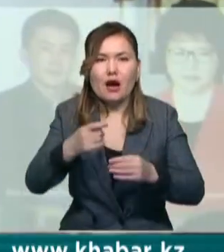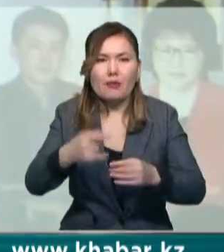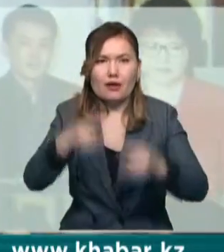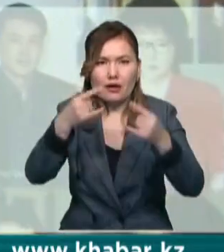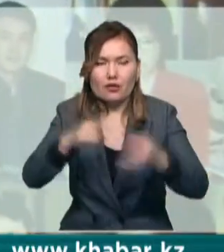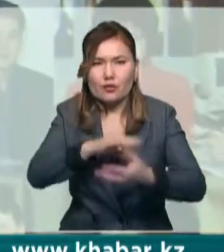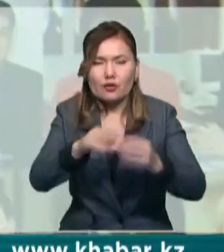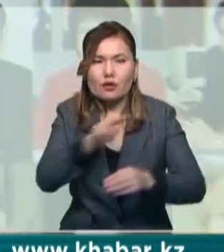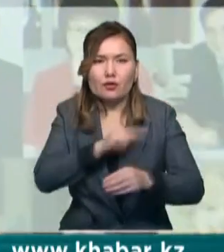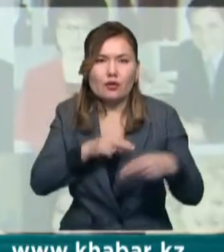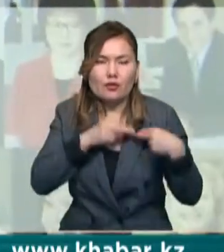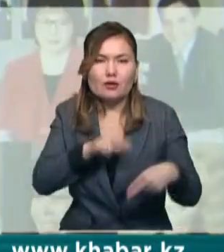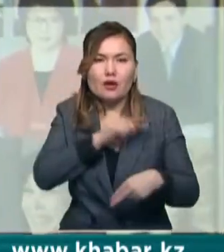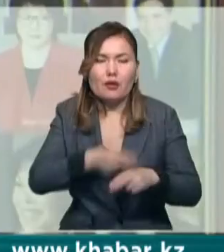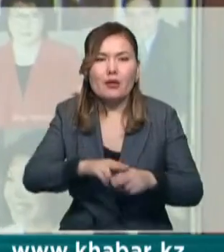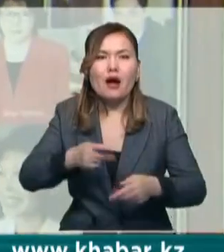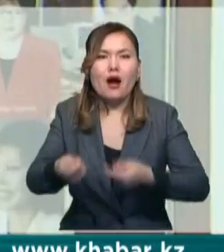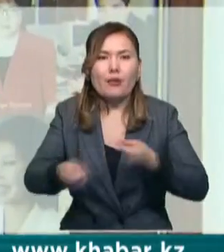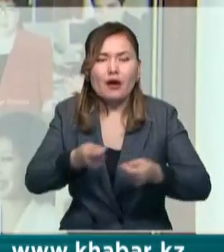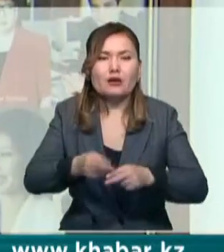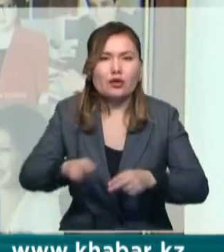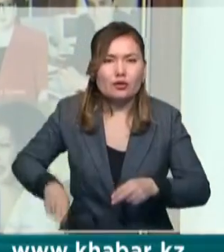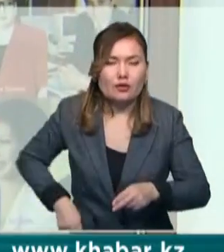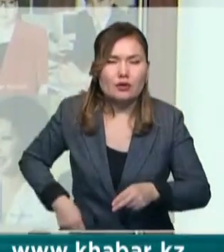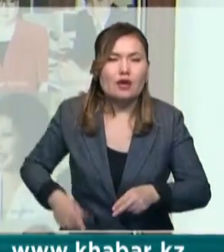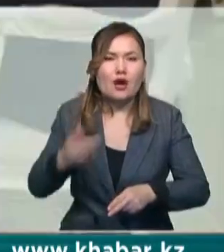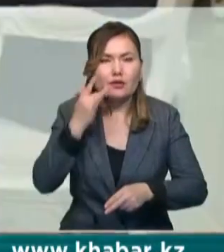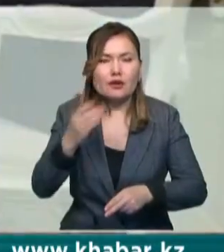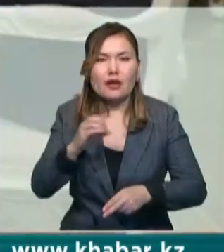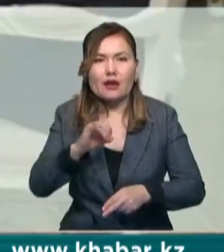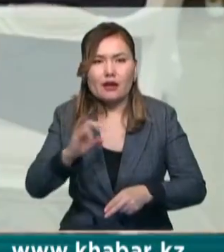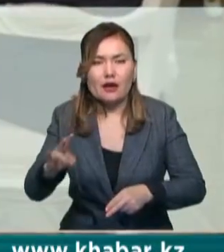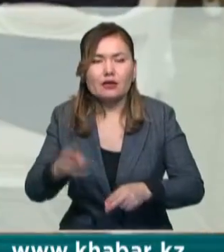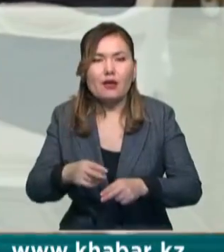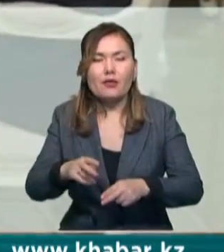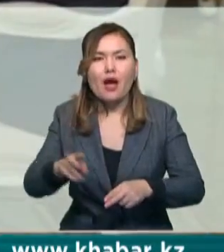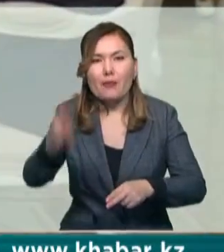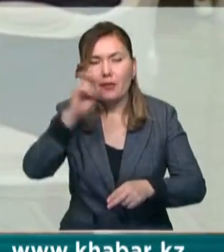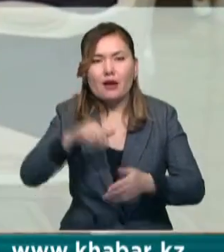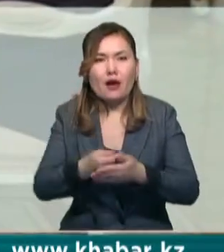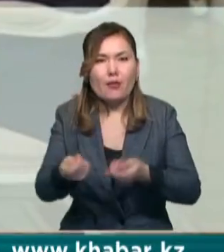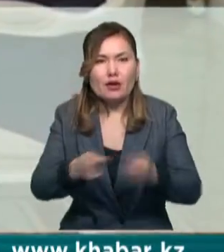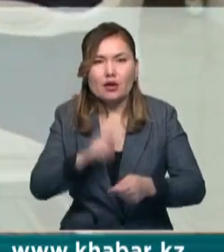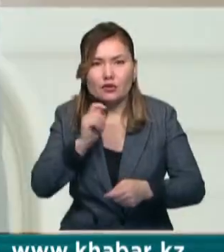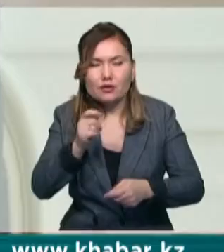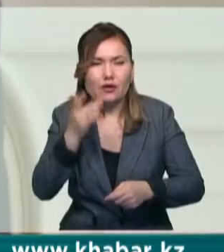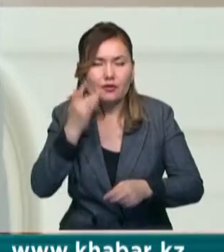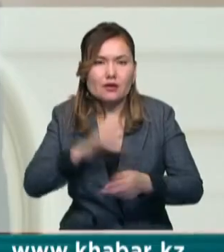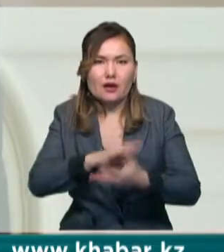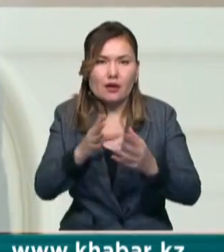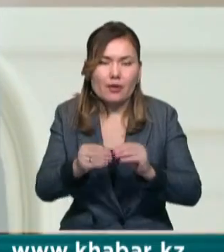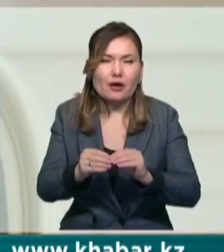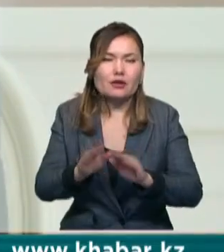алғашқы жылдардан бастап еңбек етті. Қазір басшылық қызметте болса да, Ерлан Қалижанұлы мемлекет басшыларынан сұхбат алып, басқарма төрағасының орынбасары